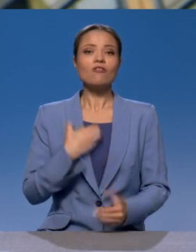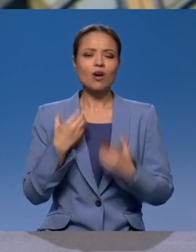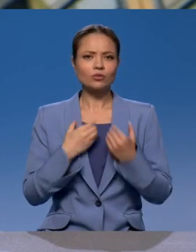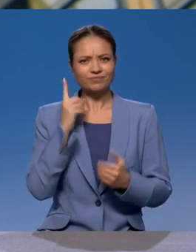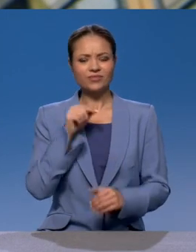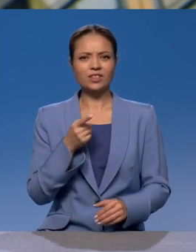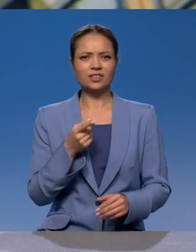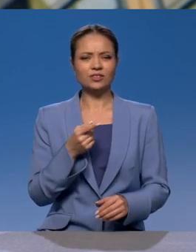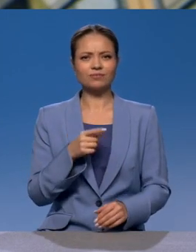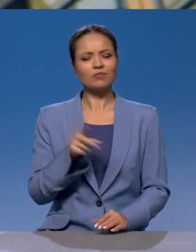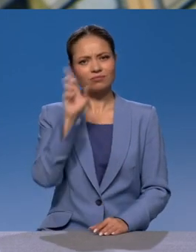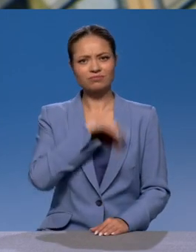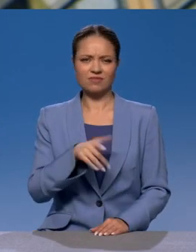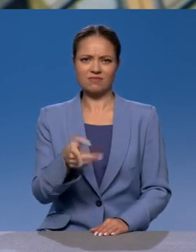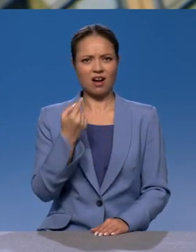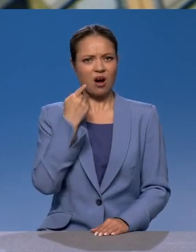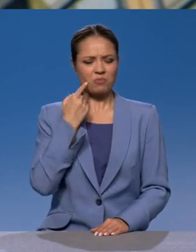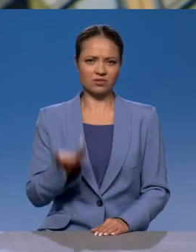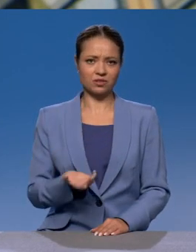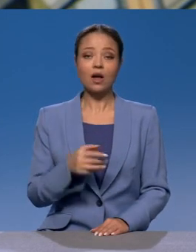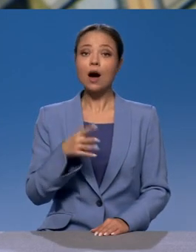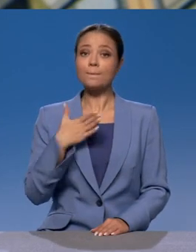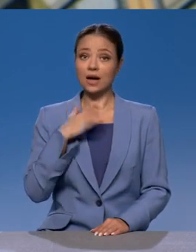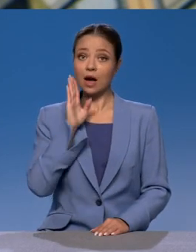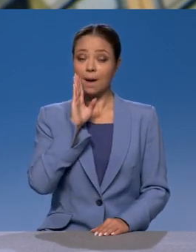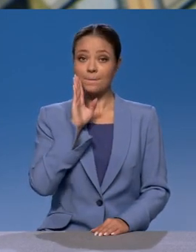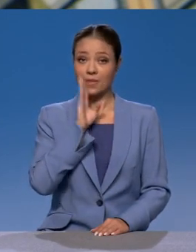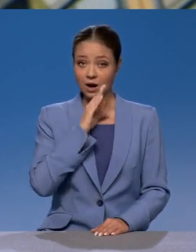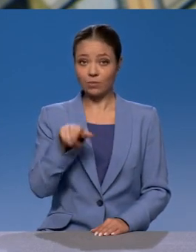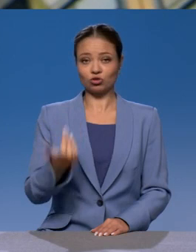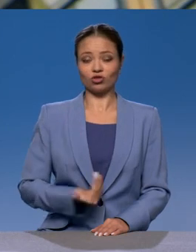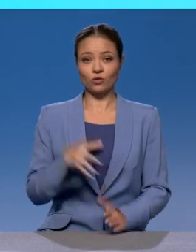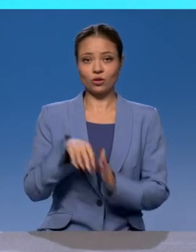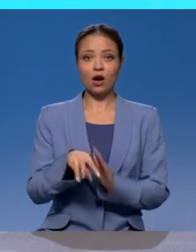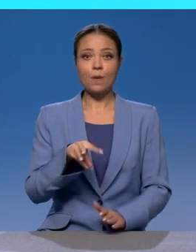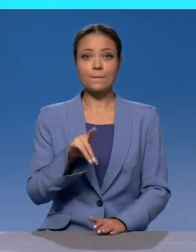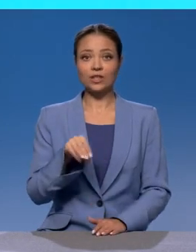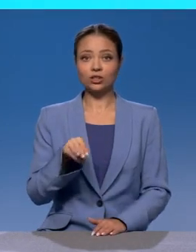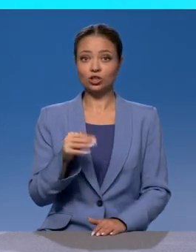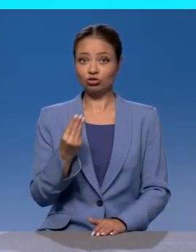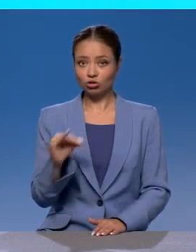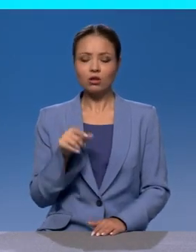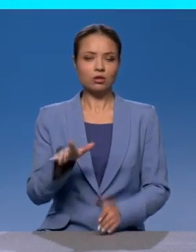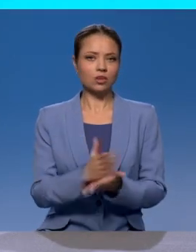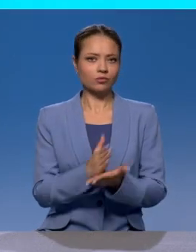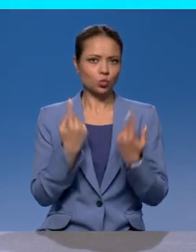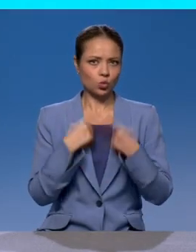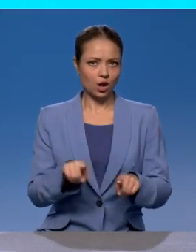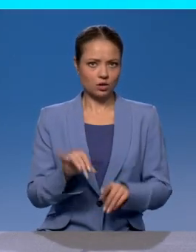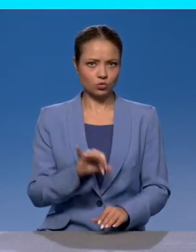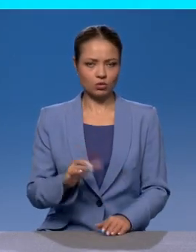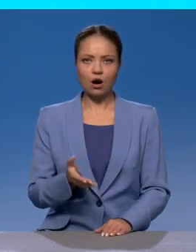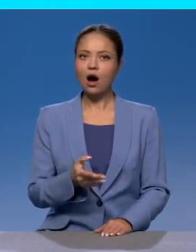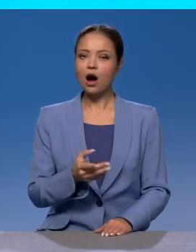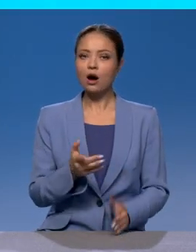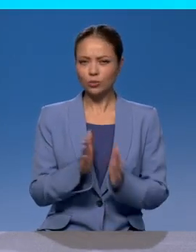задержало обидно, потому что моя мама живет в Мытищах, там совсем другая история. Мытищах. Вот, а расскажите подробнее, во-первых, сколько вам